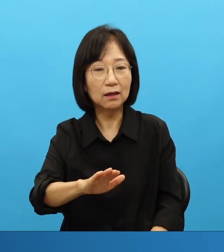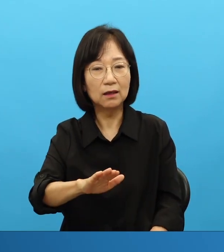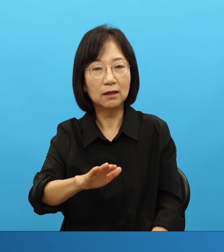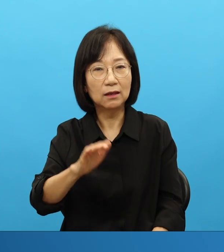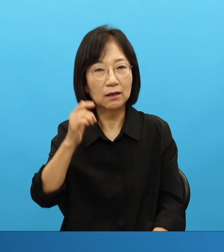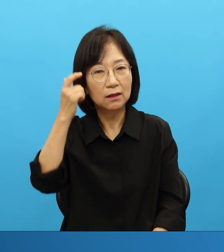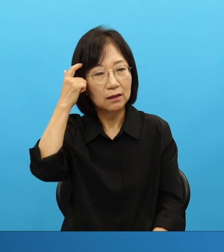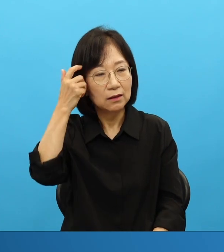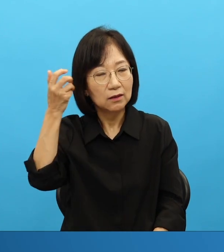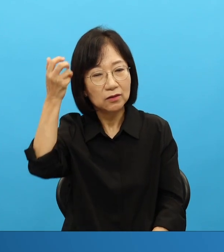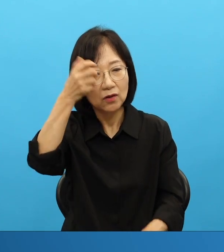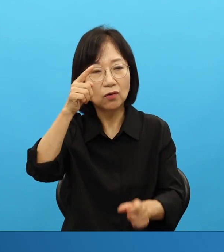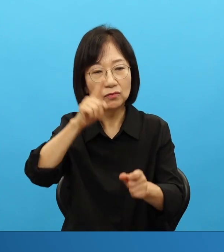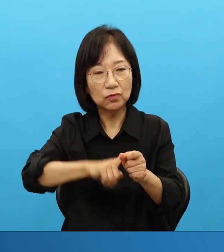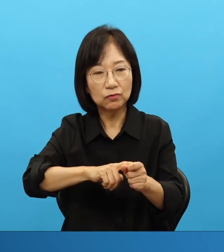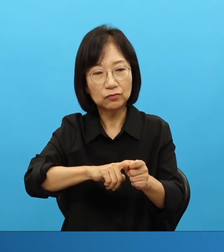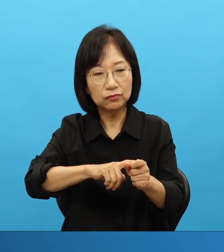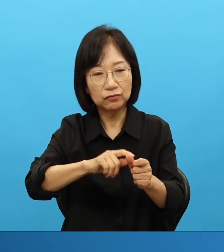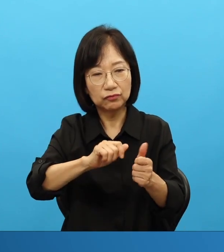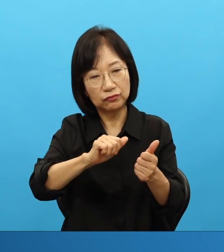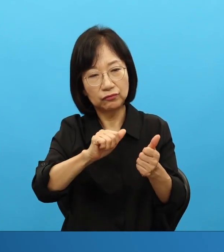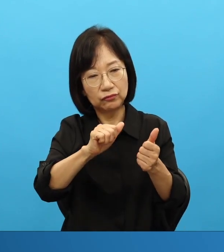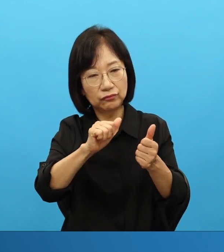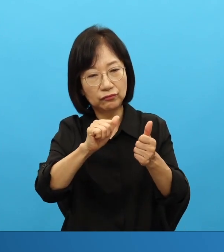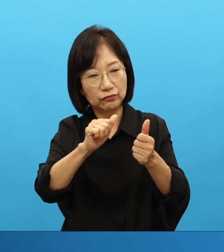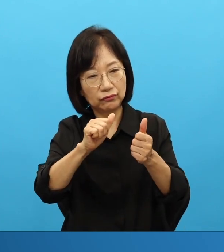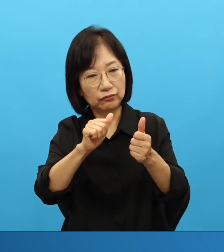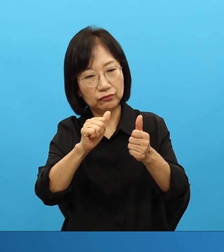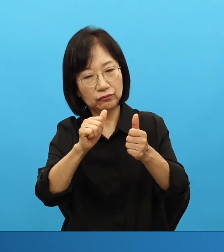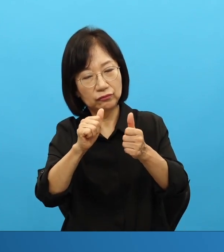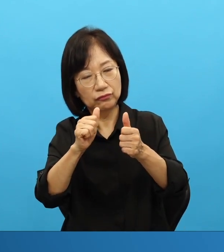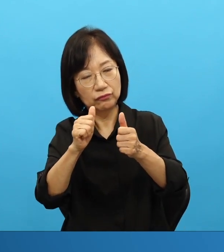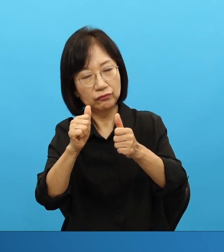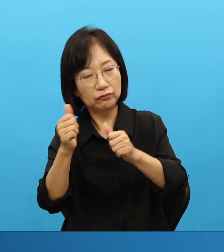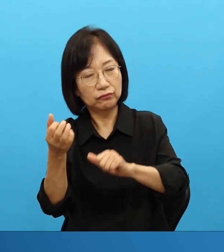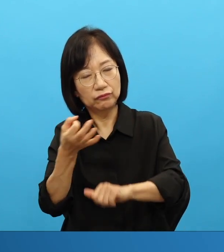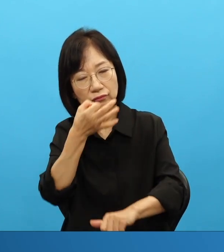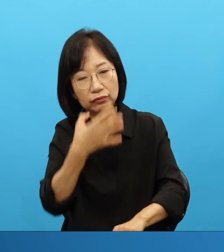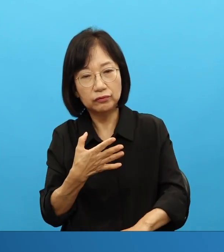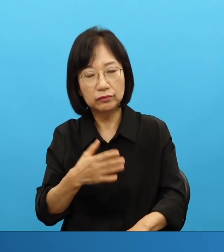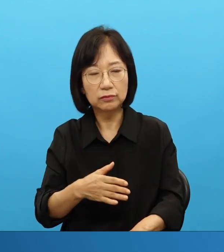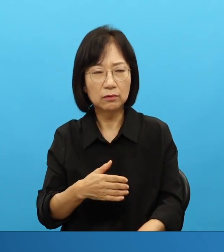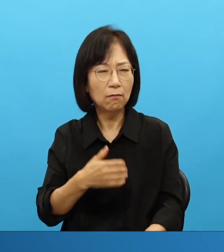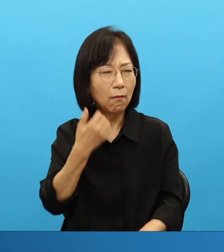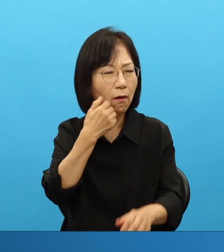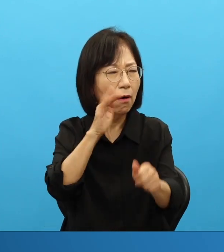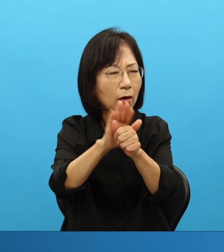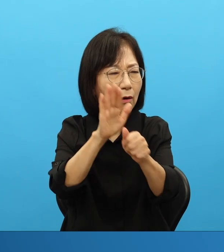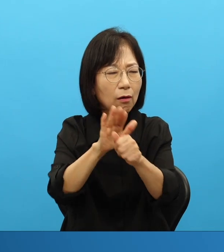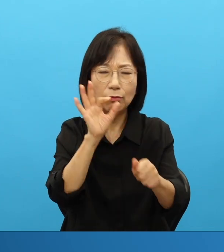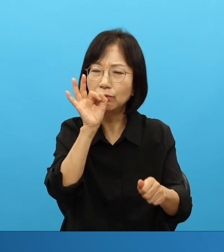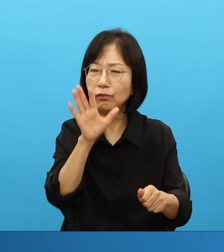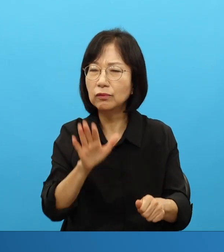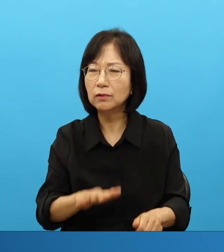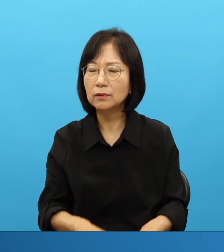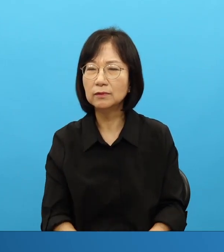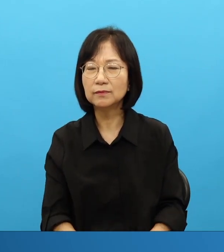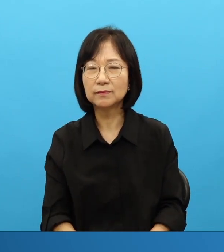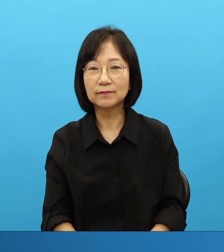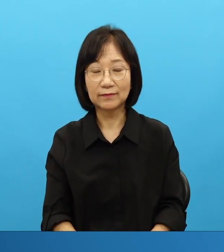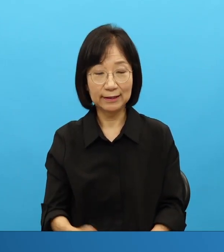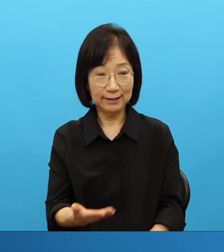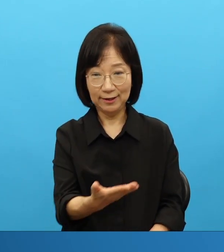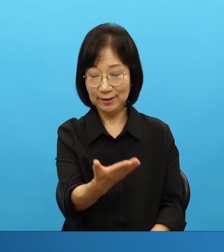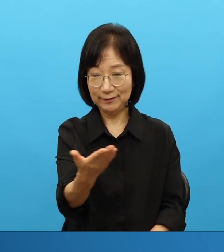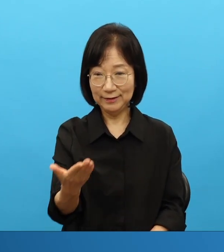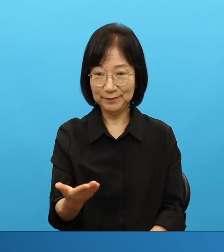영적인 건 다 가는 거예요. But all the spiritual things inside of you 아무도 책임져 주지 않아요. will completely go to waste, and no one can be 여러분이 responsible for 세상에서